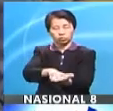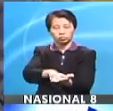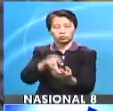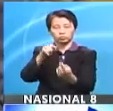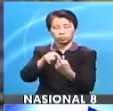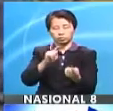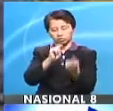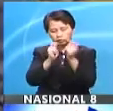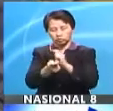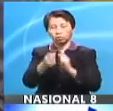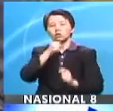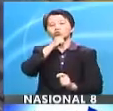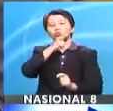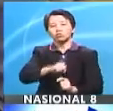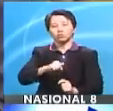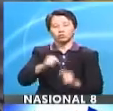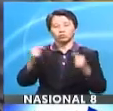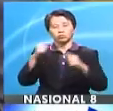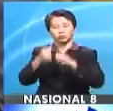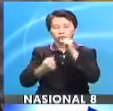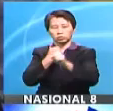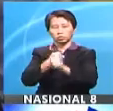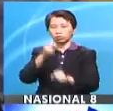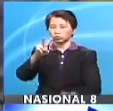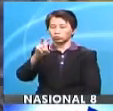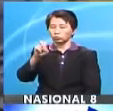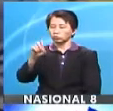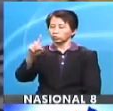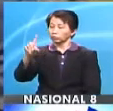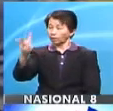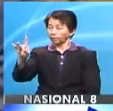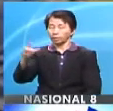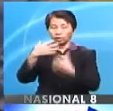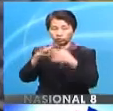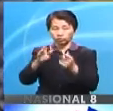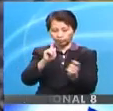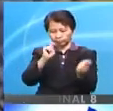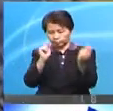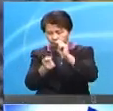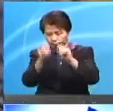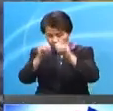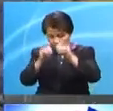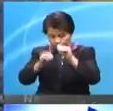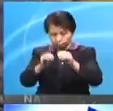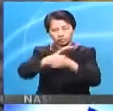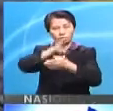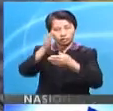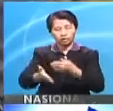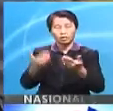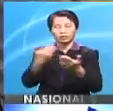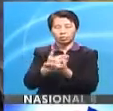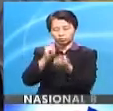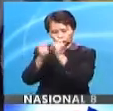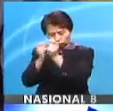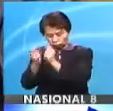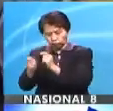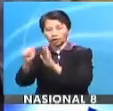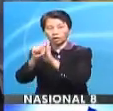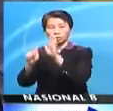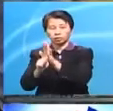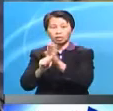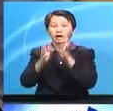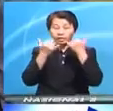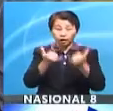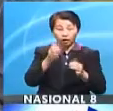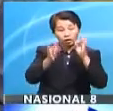kepada pindaan umur itu pada tahun 2018 setelah peralihan in selesai barulah kita buat pindaan akta kalau kita pindah